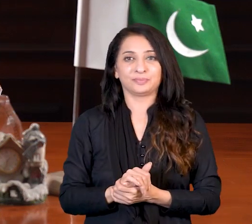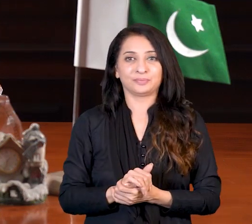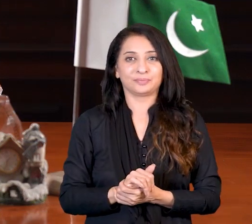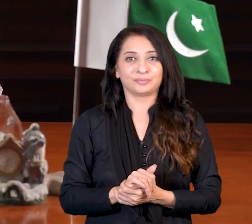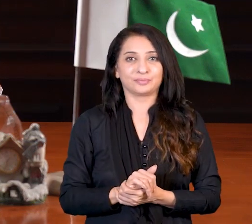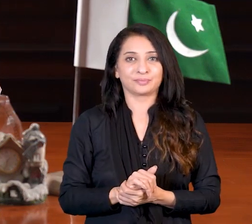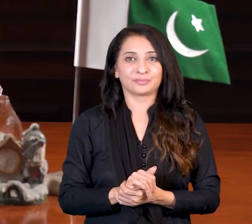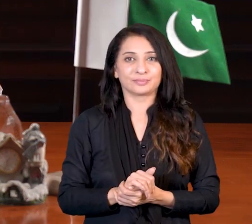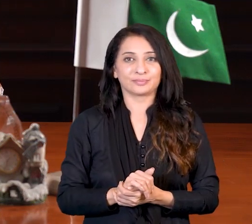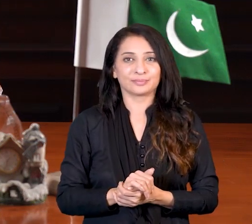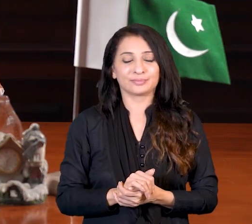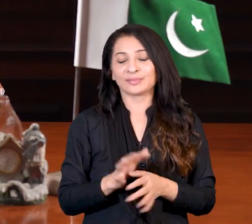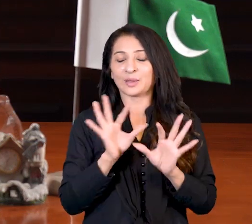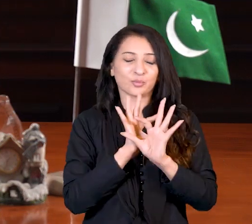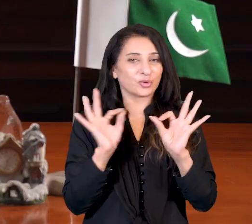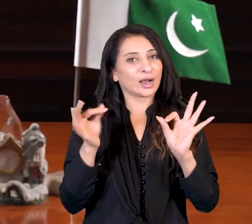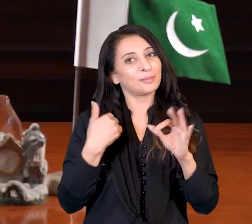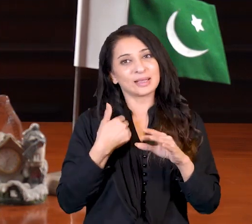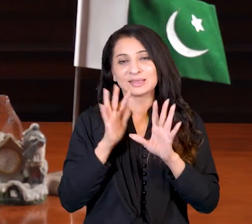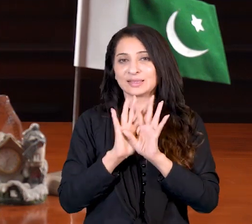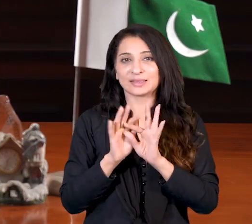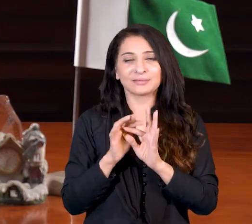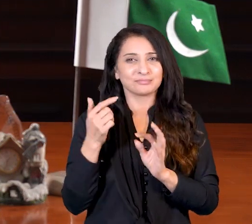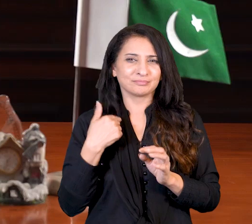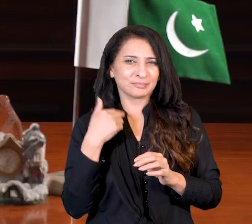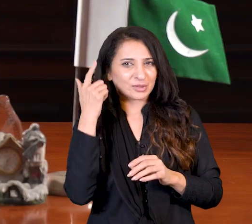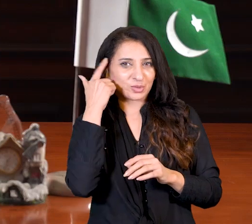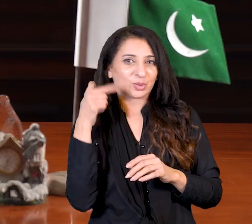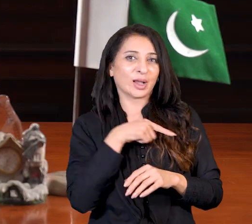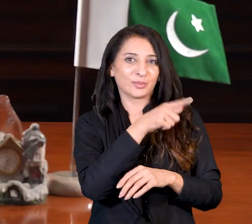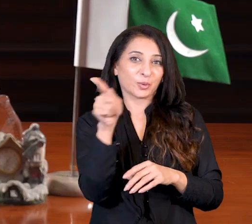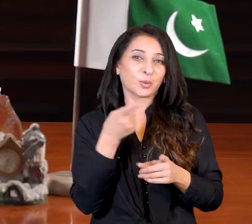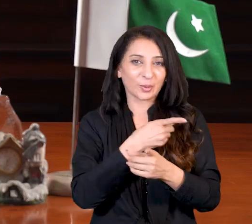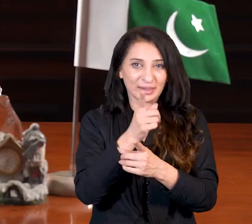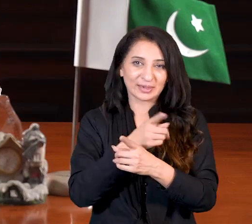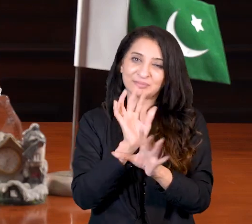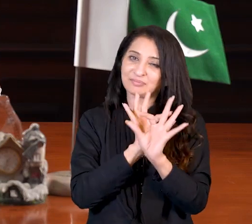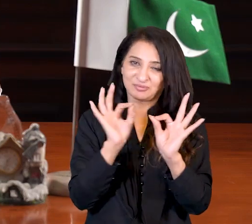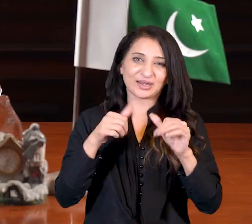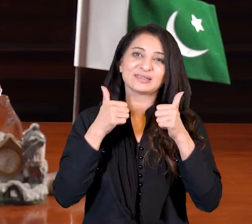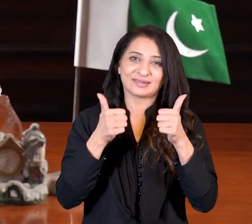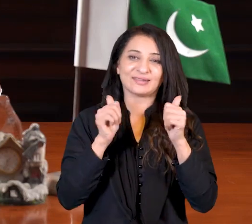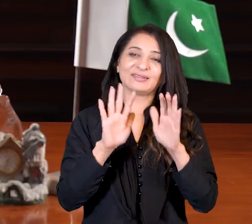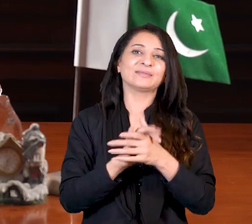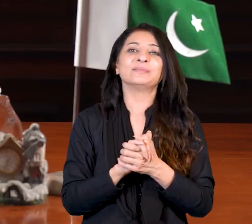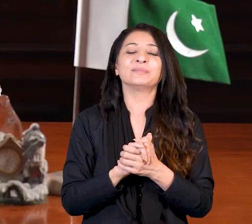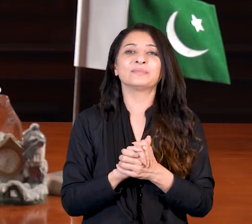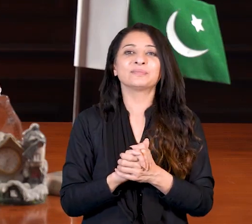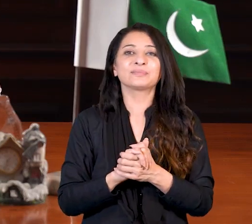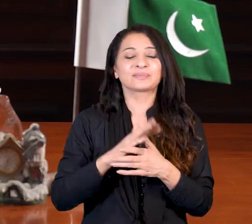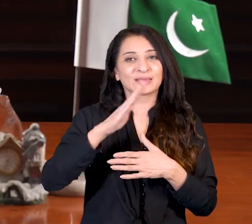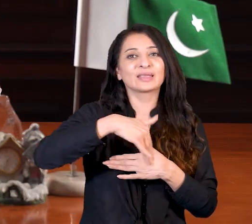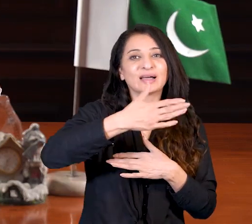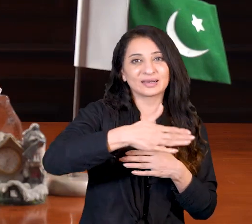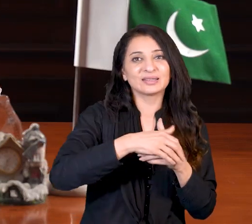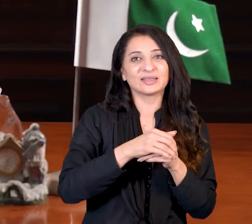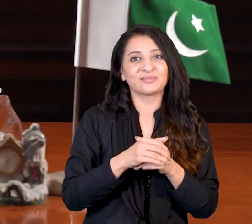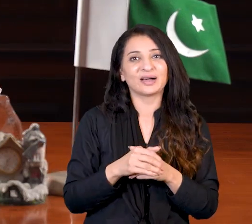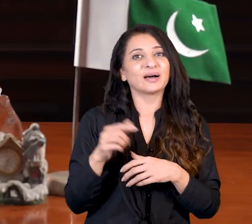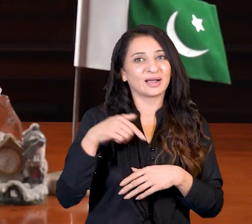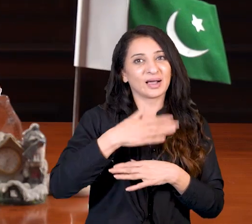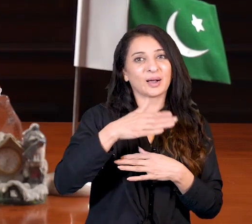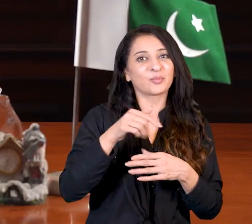करें। So that is from my side. I hope आपके लिए एक अच्छा knowledgeable session रहा होगा। Till